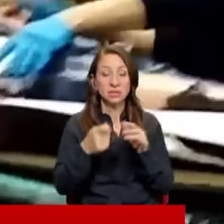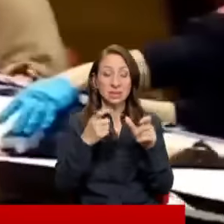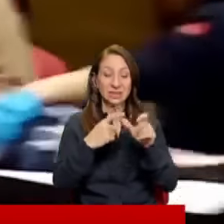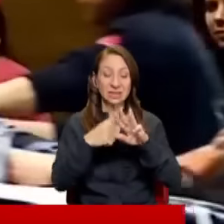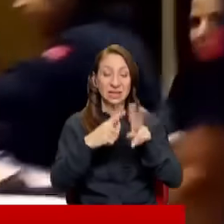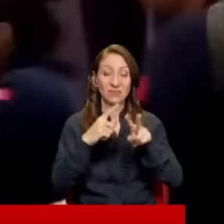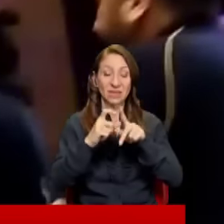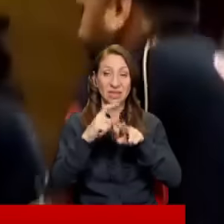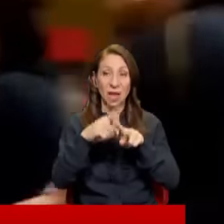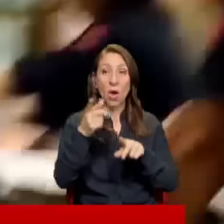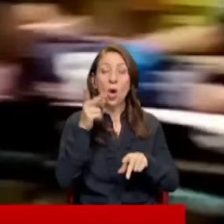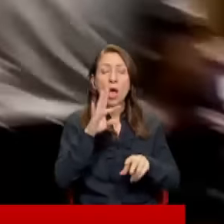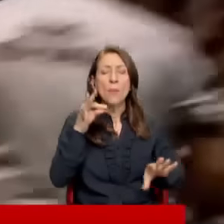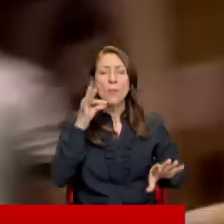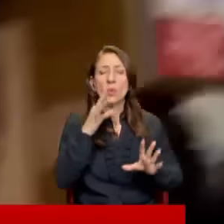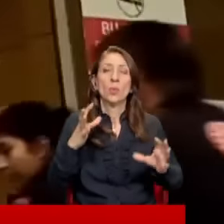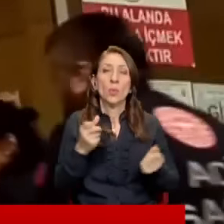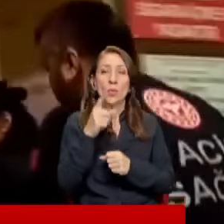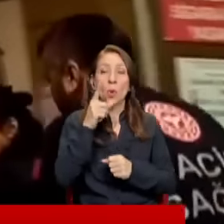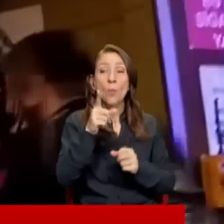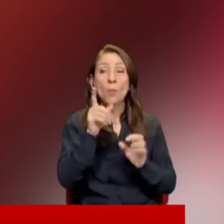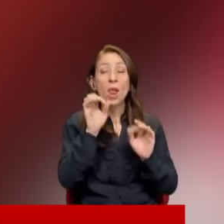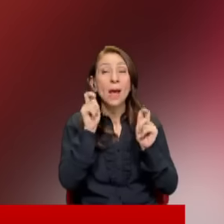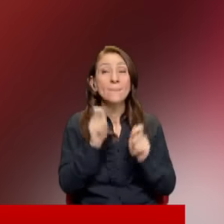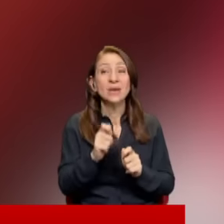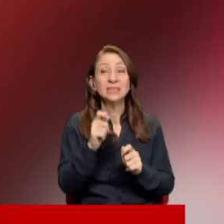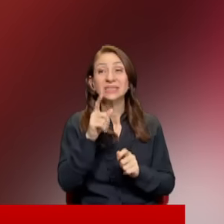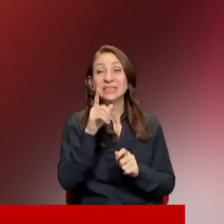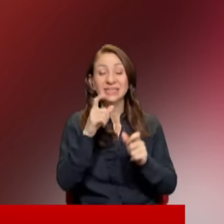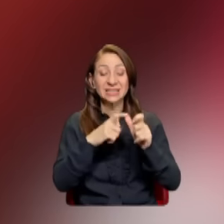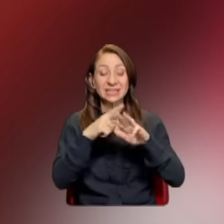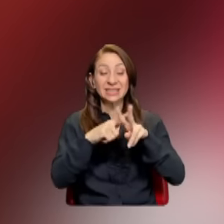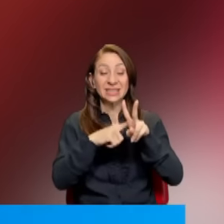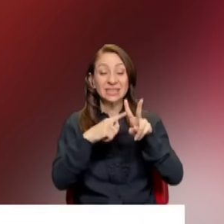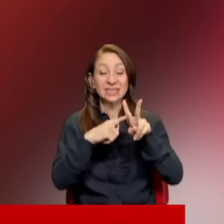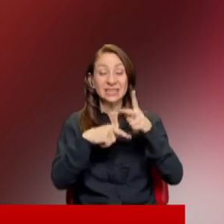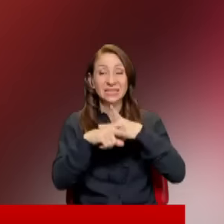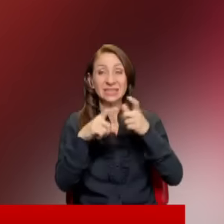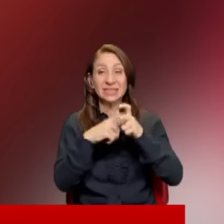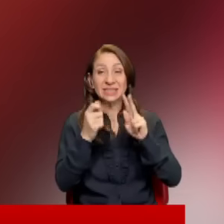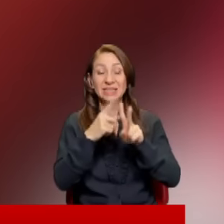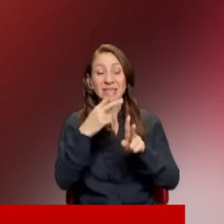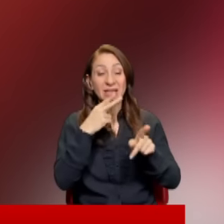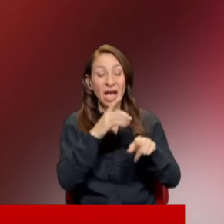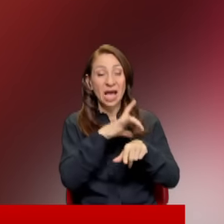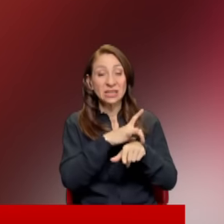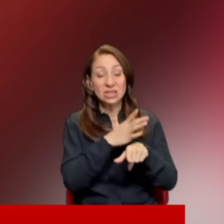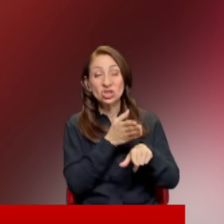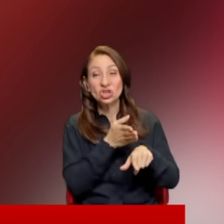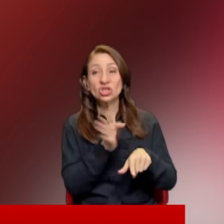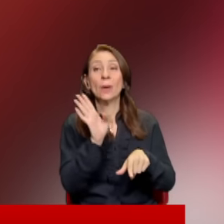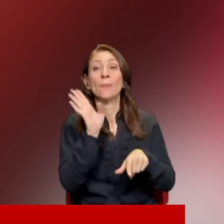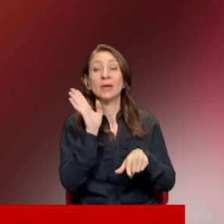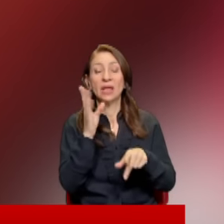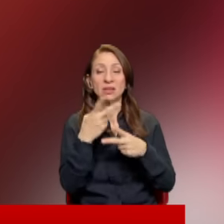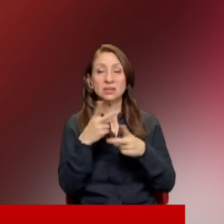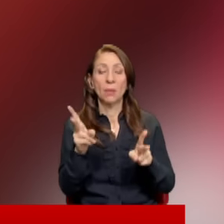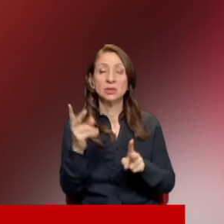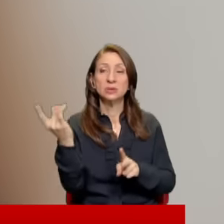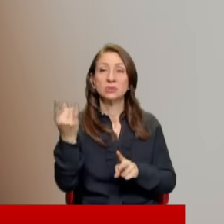sda Çakmak ölümden döndü onu bu hale getiren Sezgin Aysa henüz tarihsiz kadın hastaneden çıkmadan